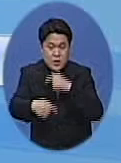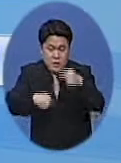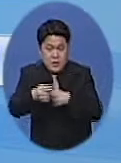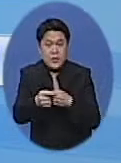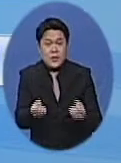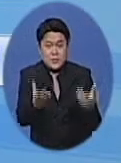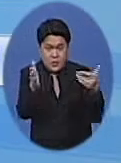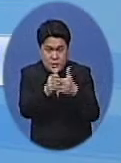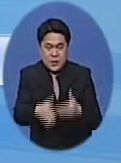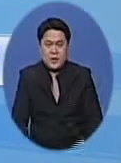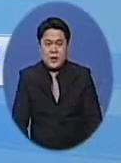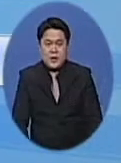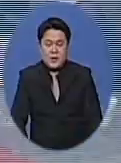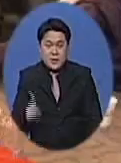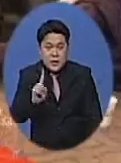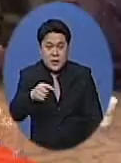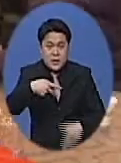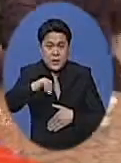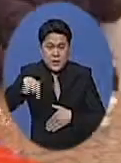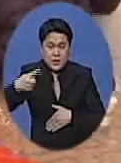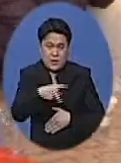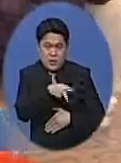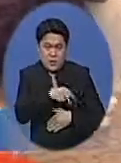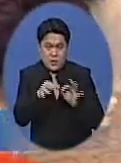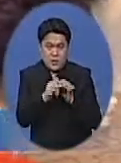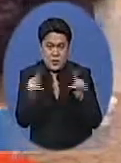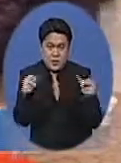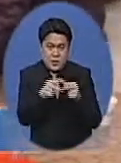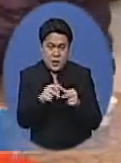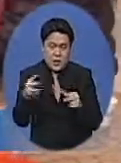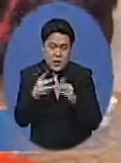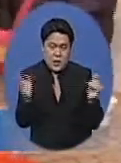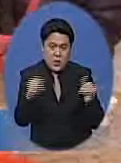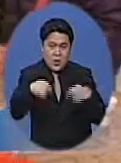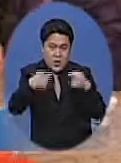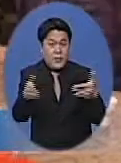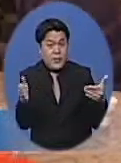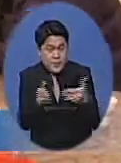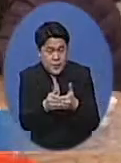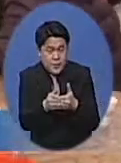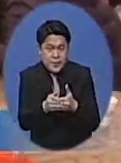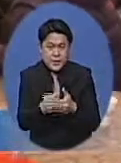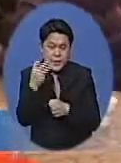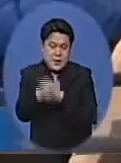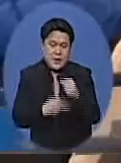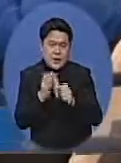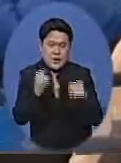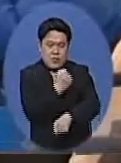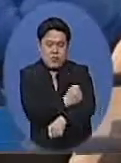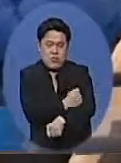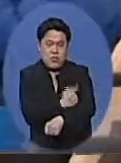이취임식을 가졌습니다. 이날은 시도 의원과 관계자, 장애인 300여 명이 참석한 가운데 13년 동안